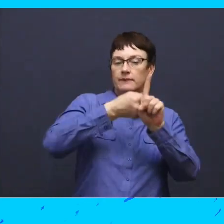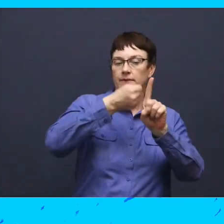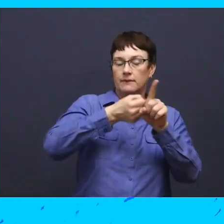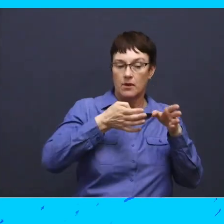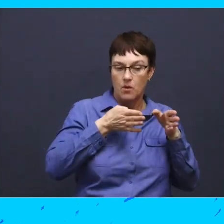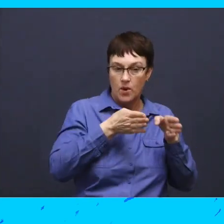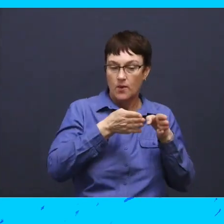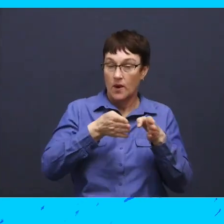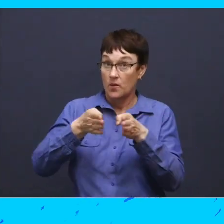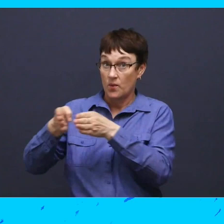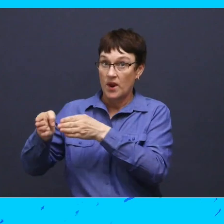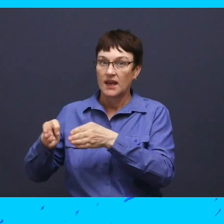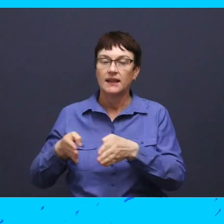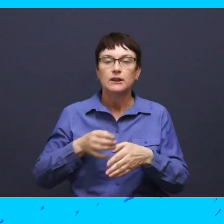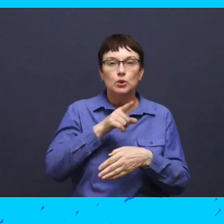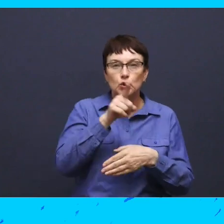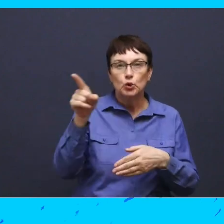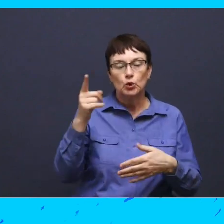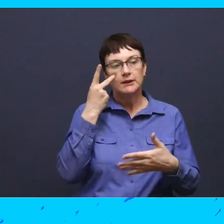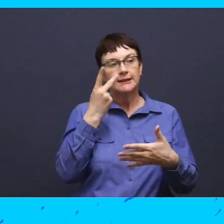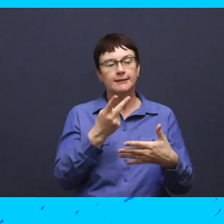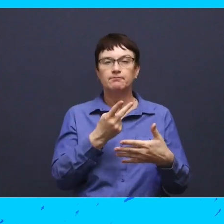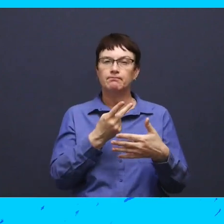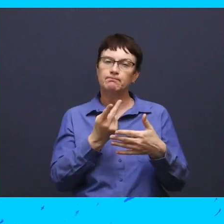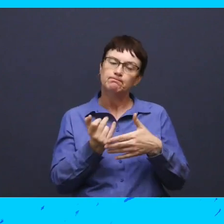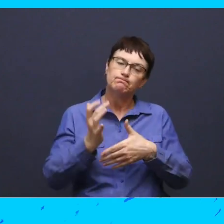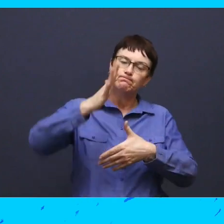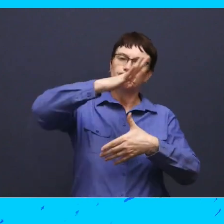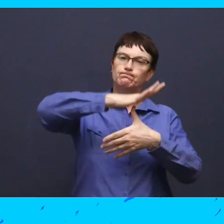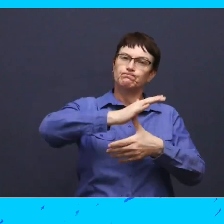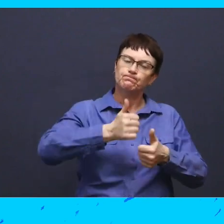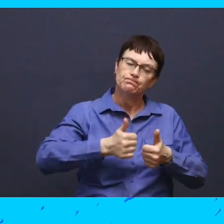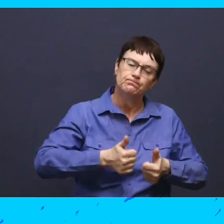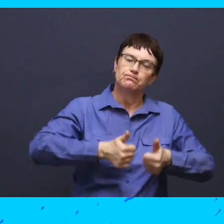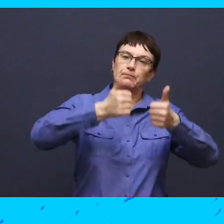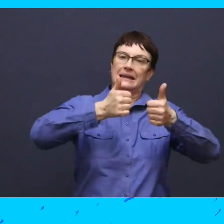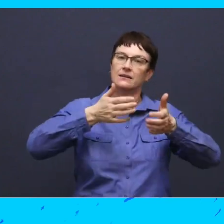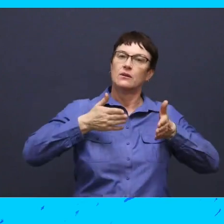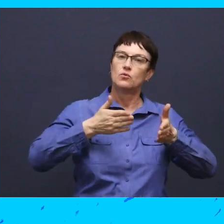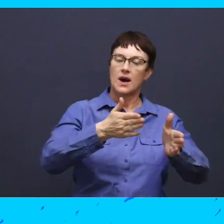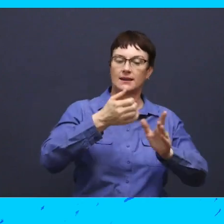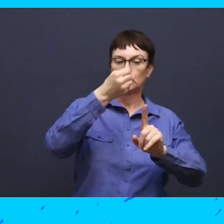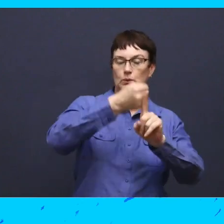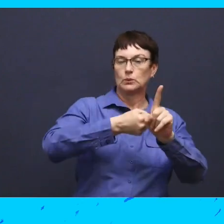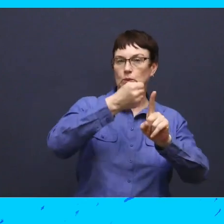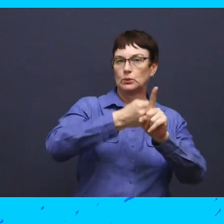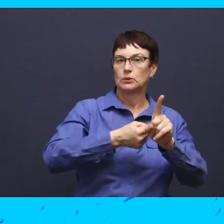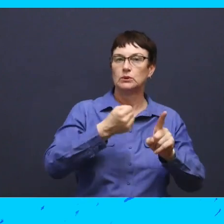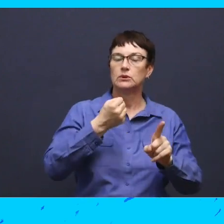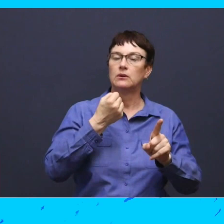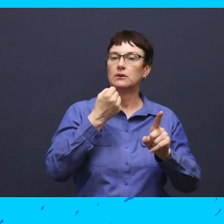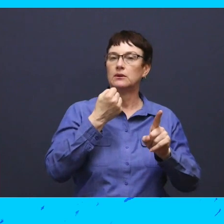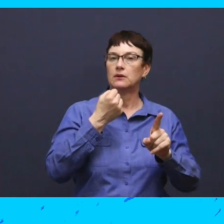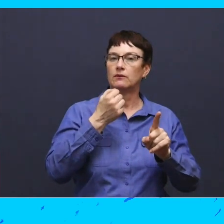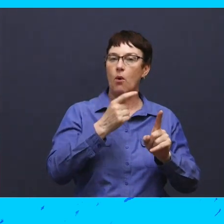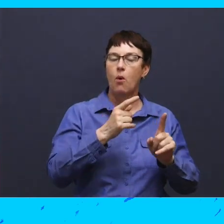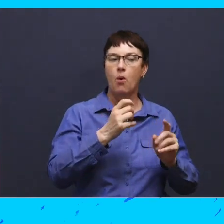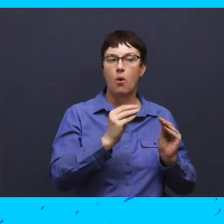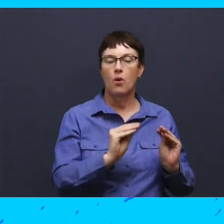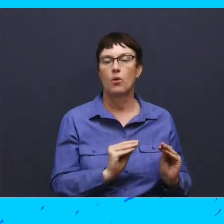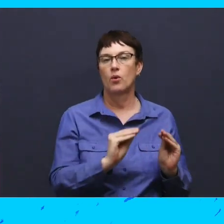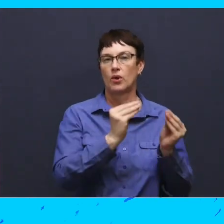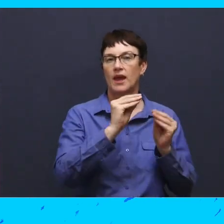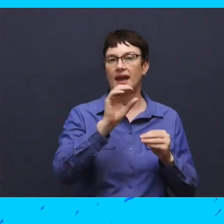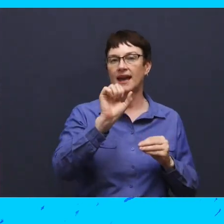plus utile, plus importante pour promouvoir la santé sexuelle et reproductive